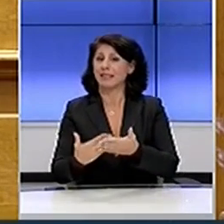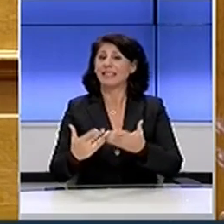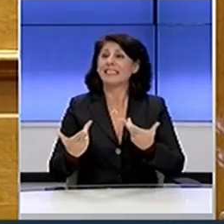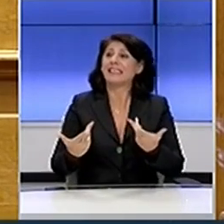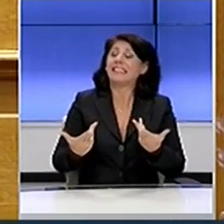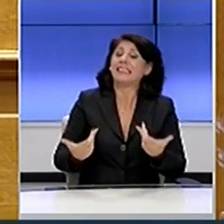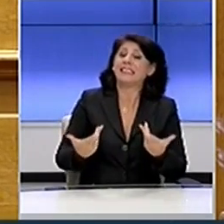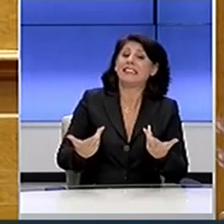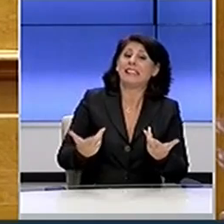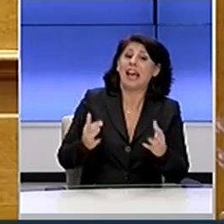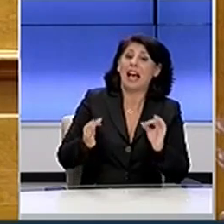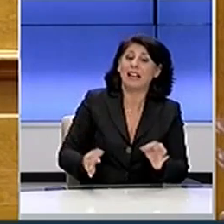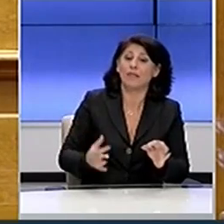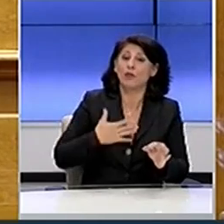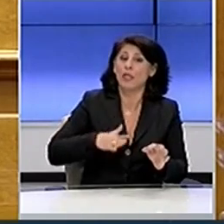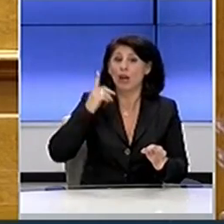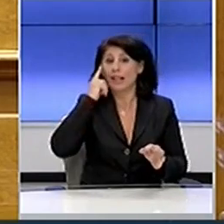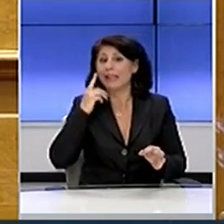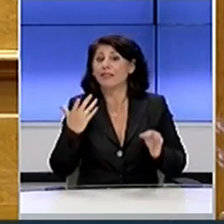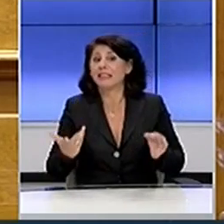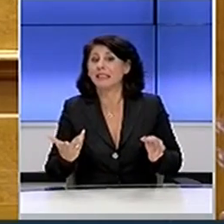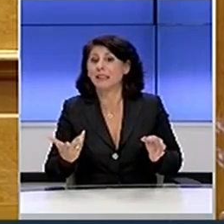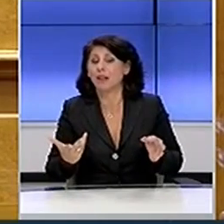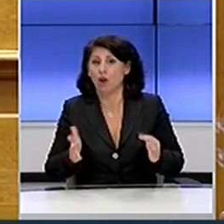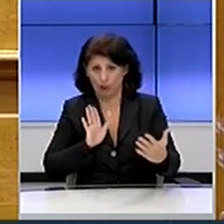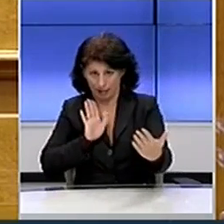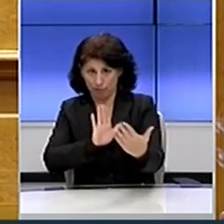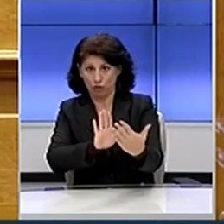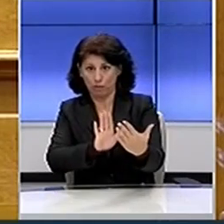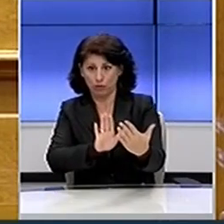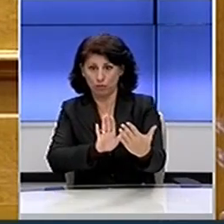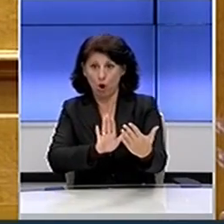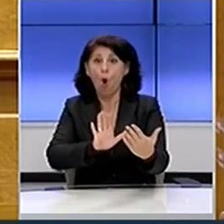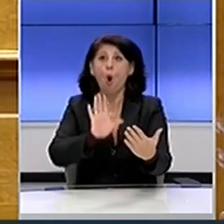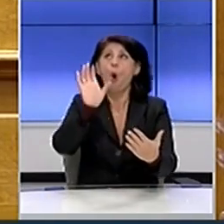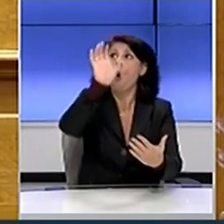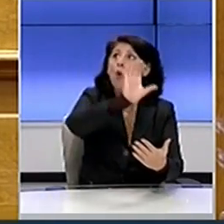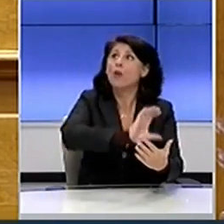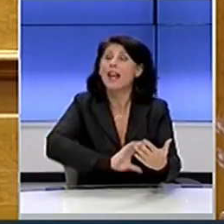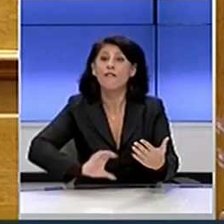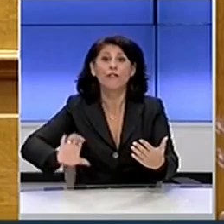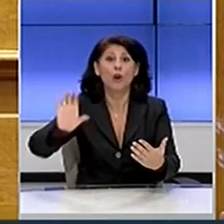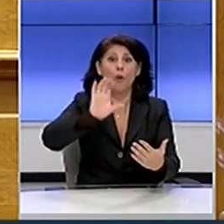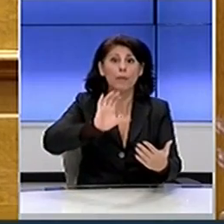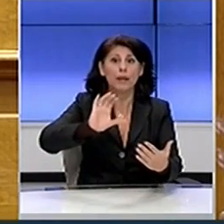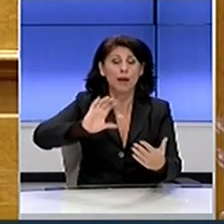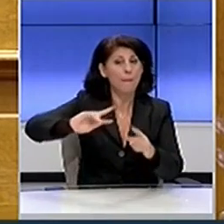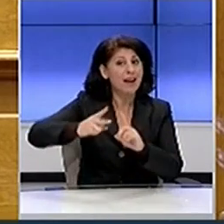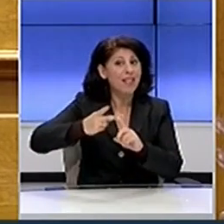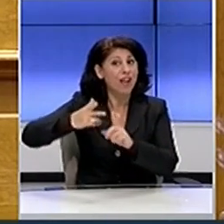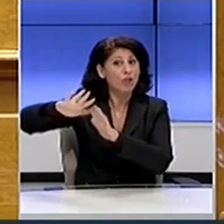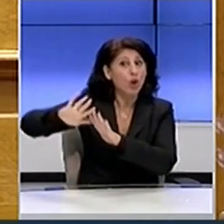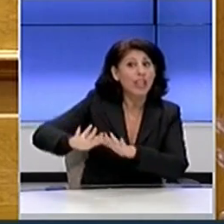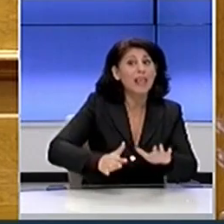τι ακριβώς θέλω να καταλάβω. Ότι βρισκόμαστε αντιμέτωποι όλη η Ευρώπη με ένα δεύτερο